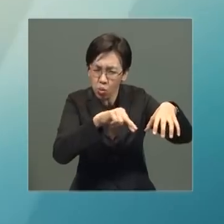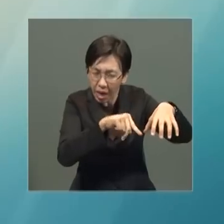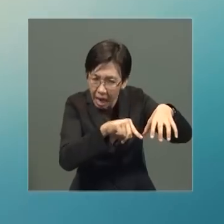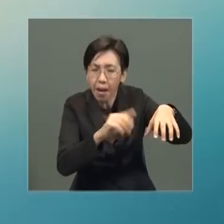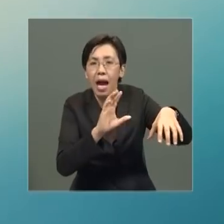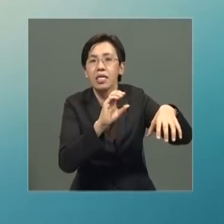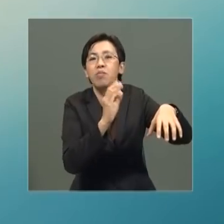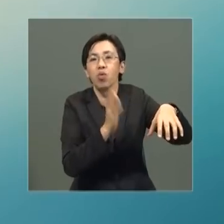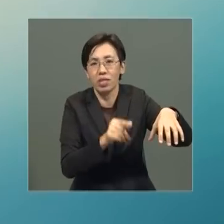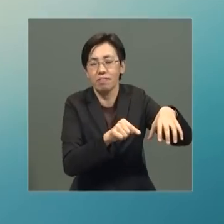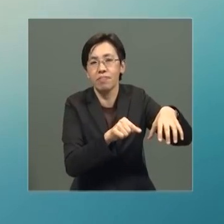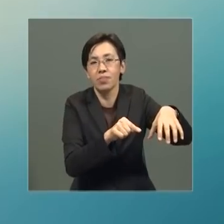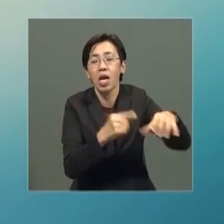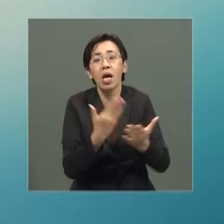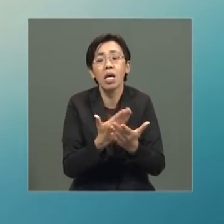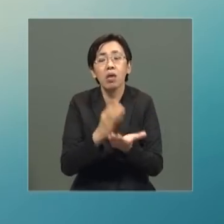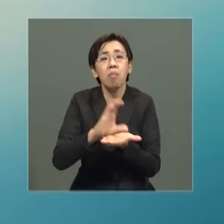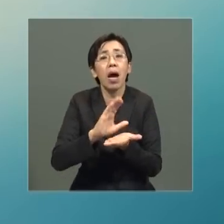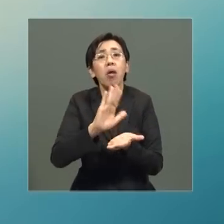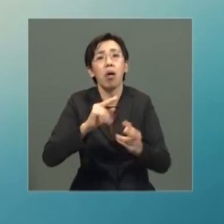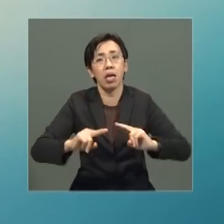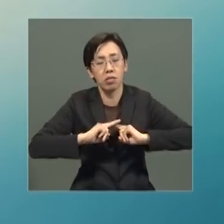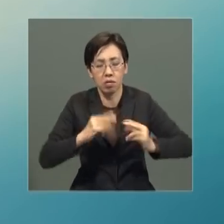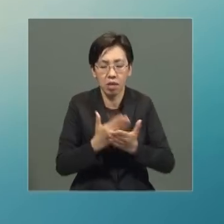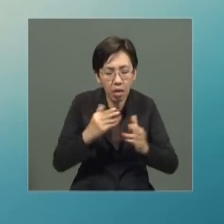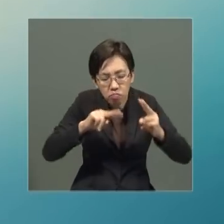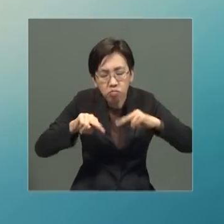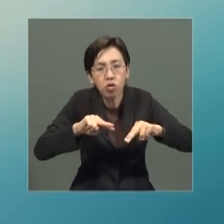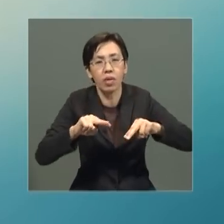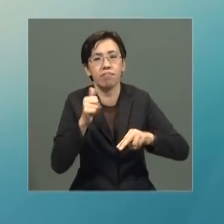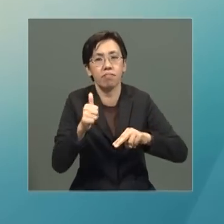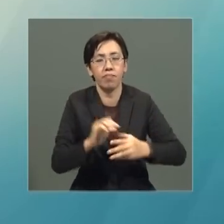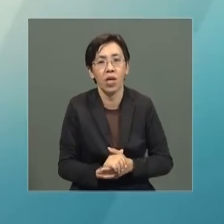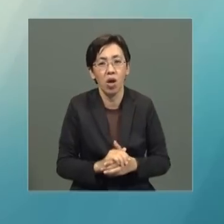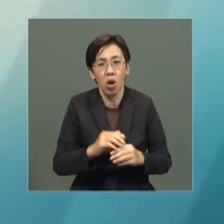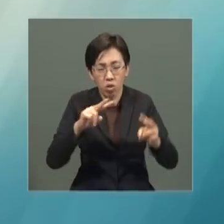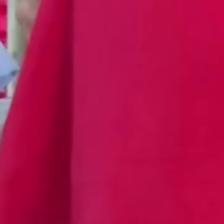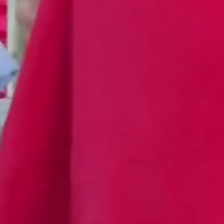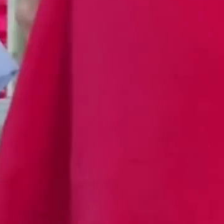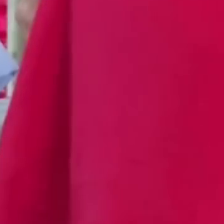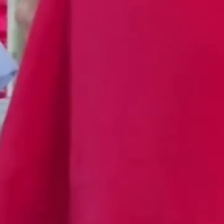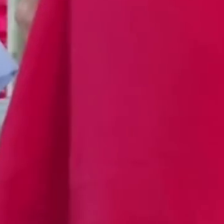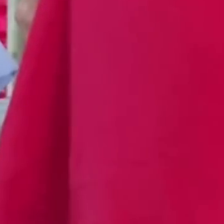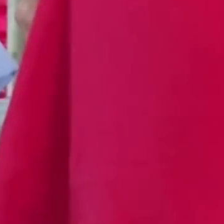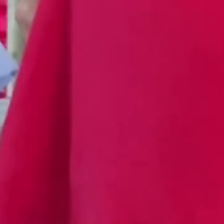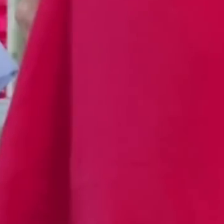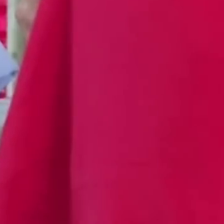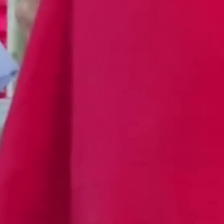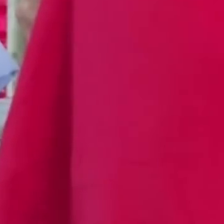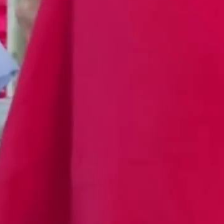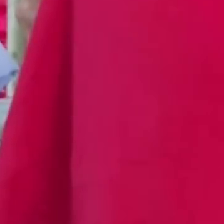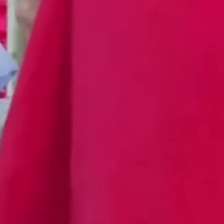ก็ว่ากันไปท่านก็ใช้งบของภาคเอกชนมาร่วมกันด้วยนะครับ เพราะฉะนั้นบรรดาโรงงานใ